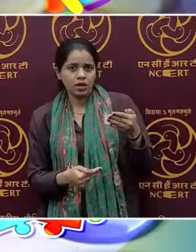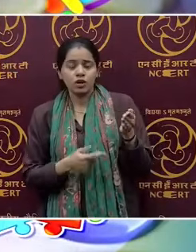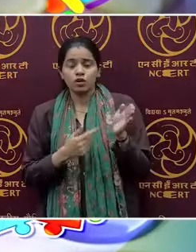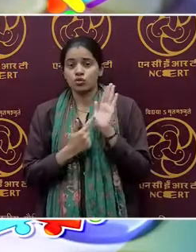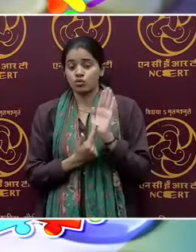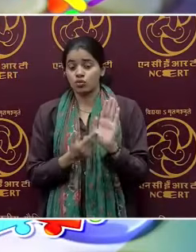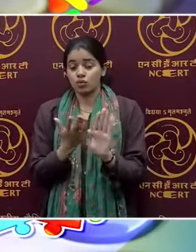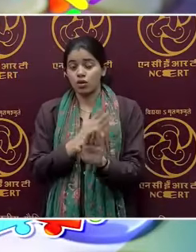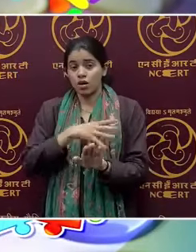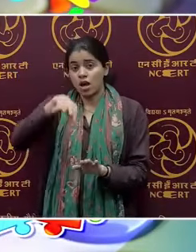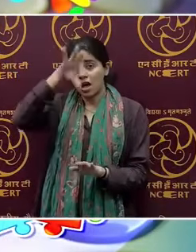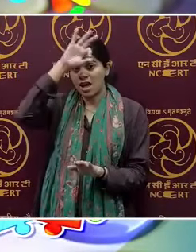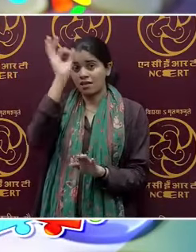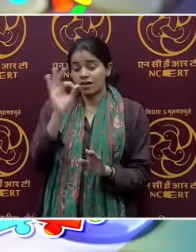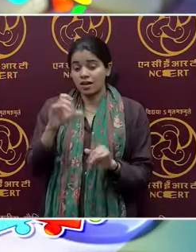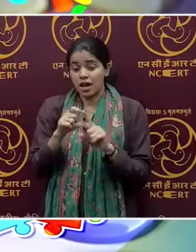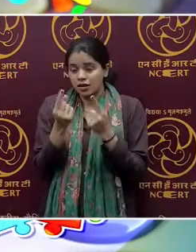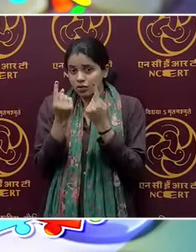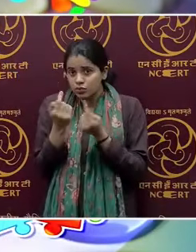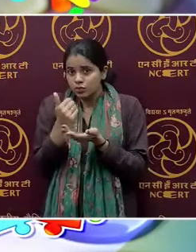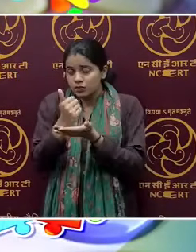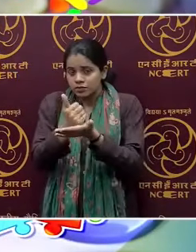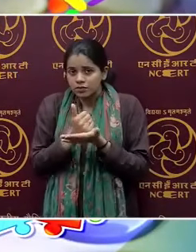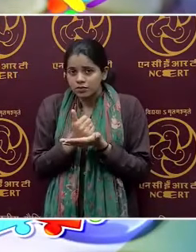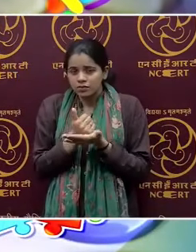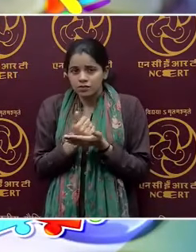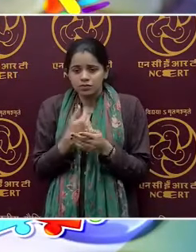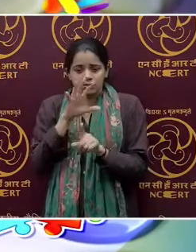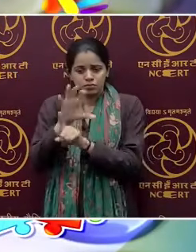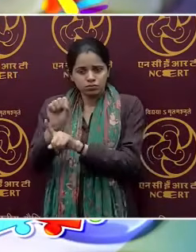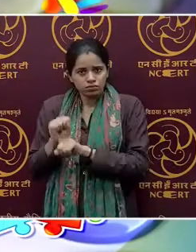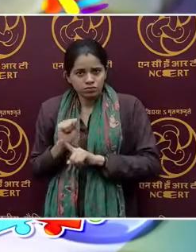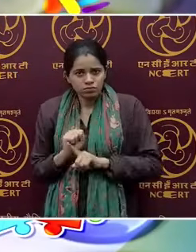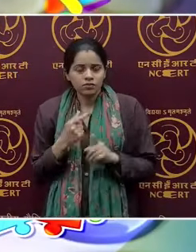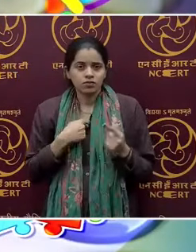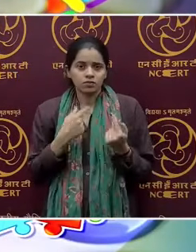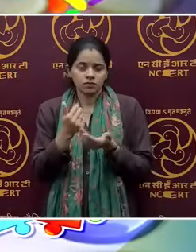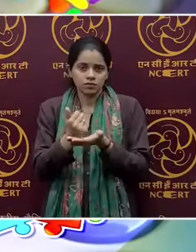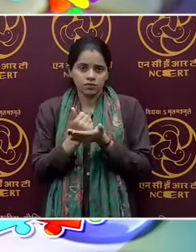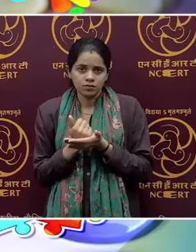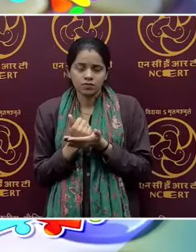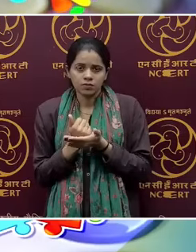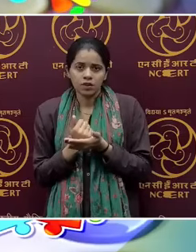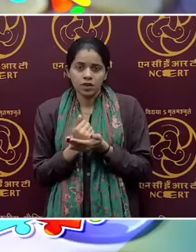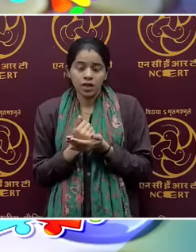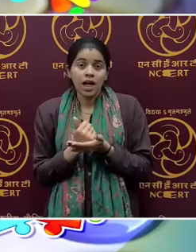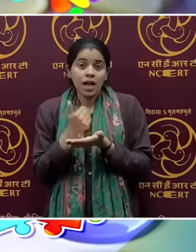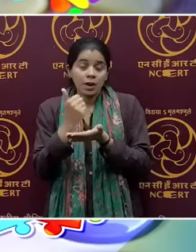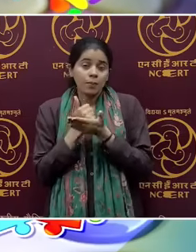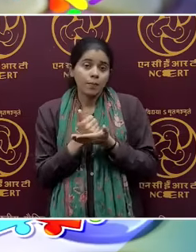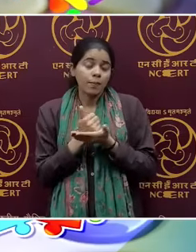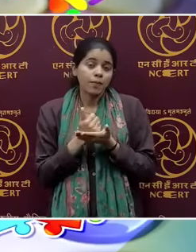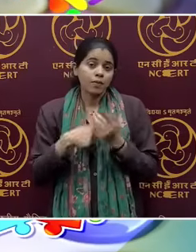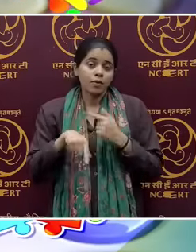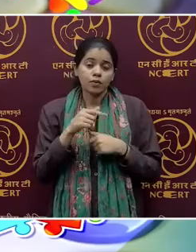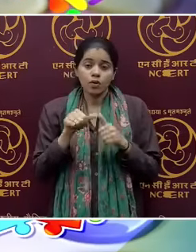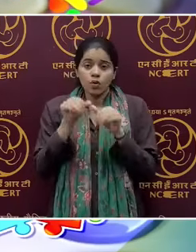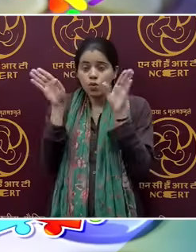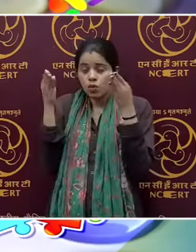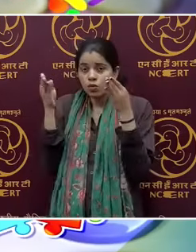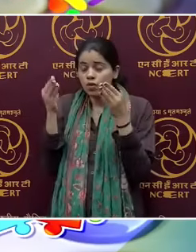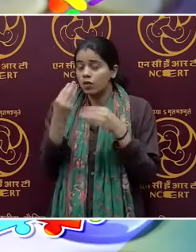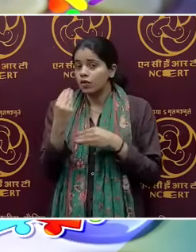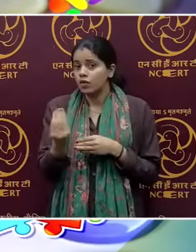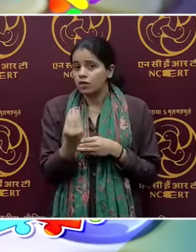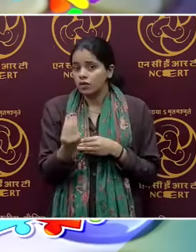जो early diagnosis करने में help कर सकते हैं, identification करने में, in layman terms I would say, help कर सकते हैं autism को. But again,